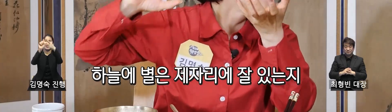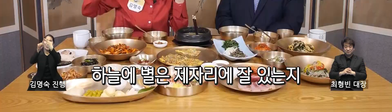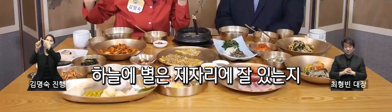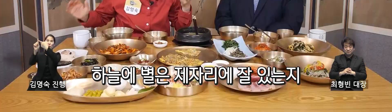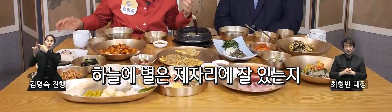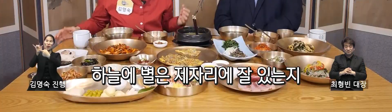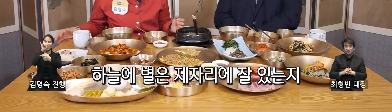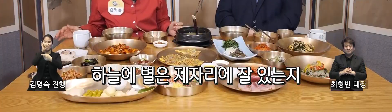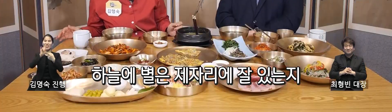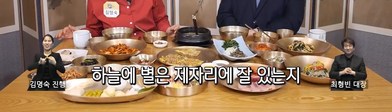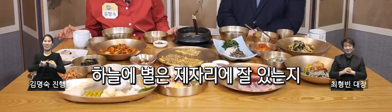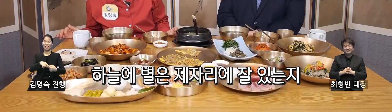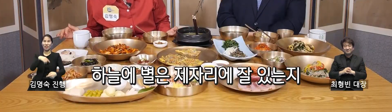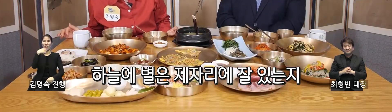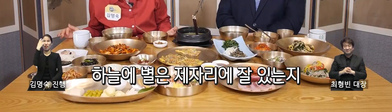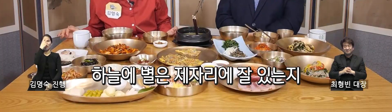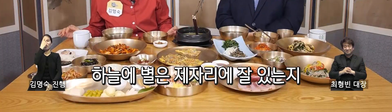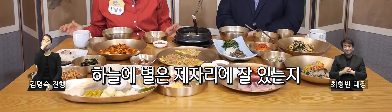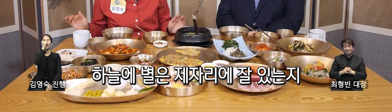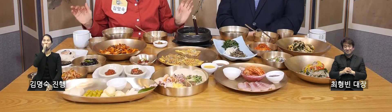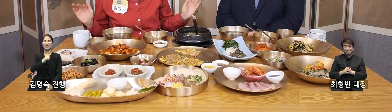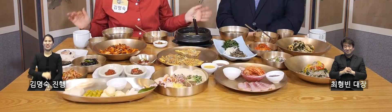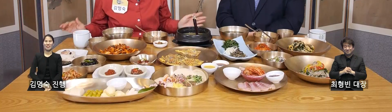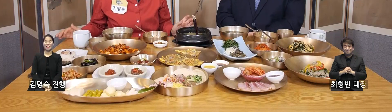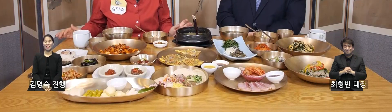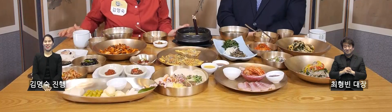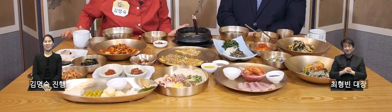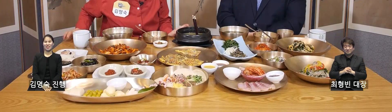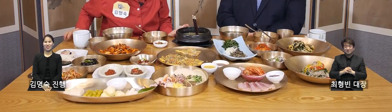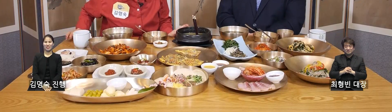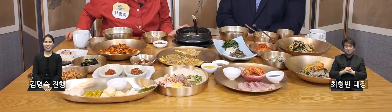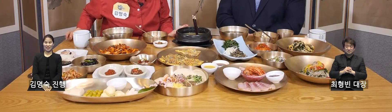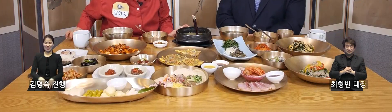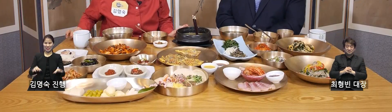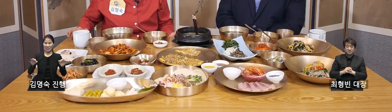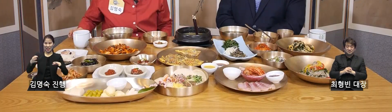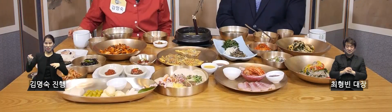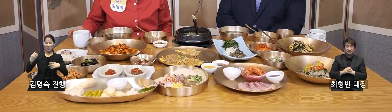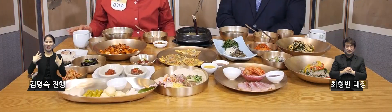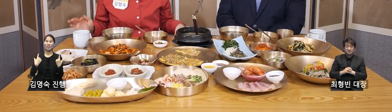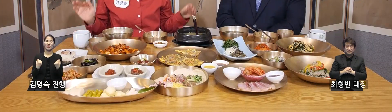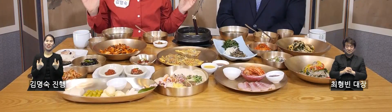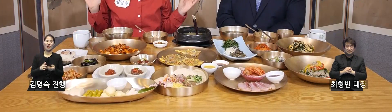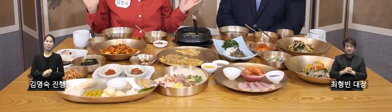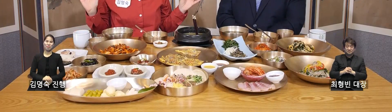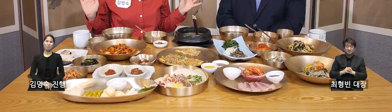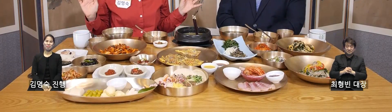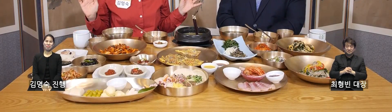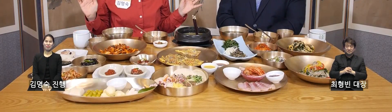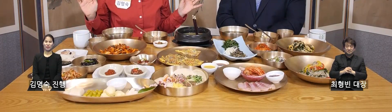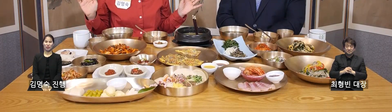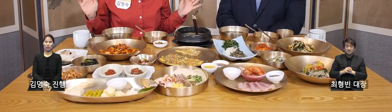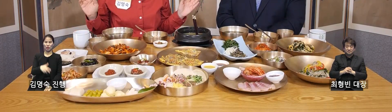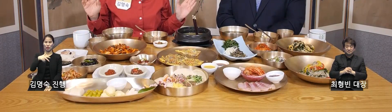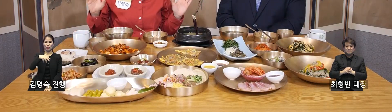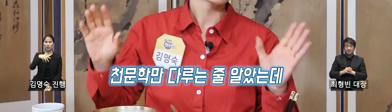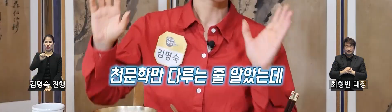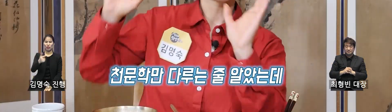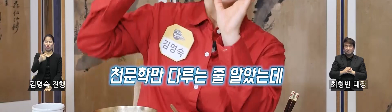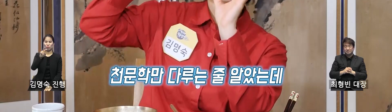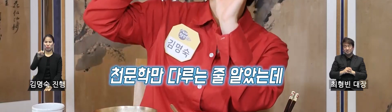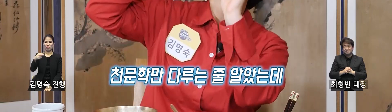있는지 보고 깨질 4 아까도 잠깐 말씀해 주셨는데 저는 이제 천문대 라고 해서